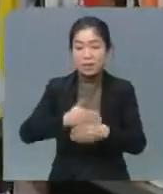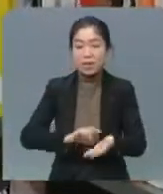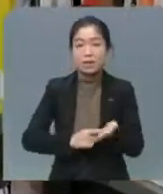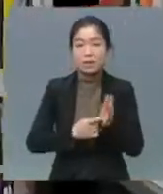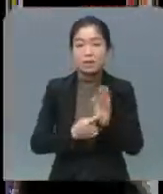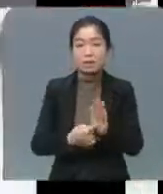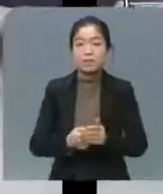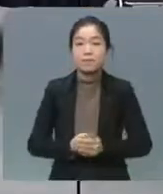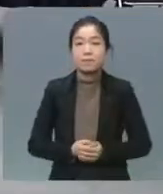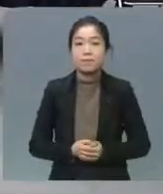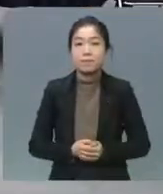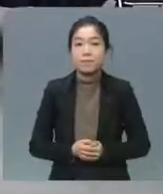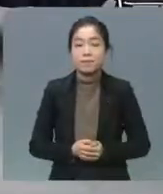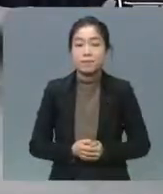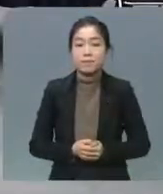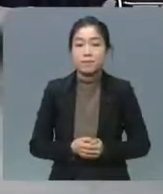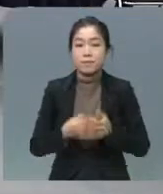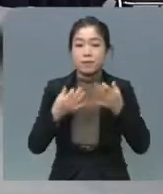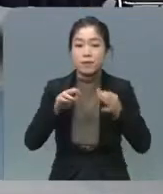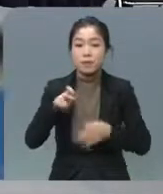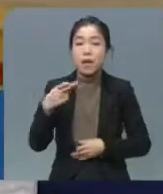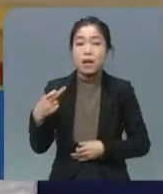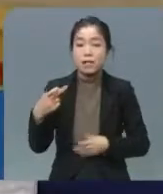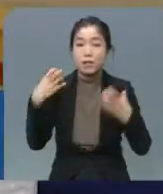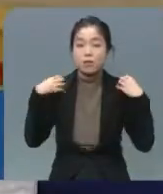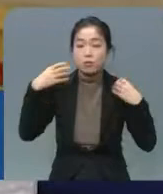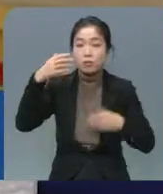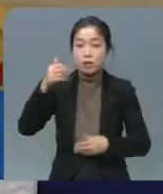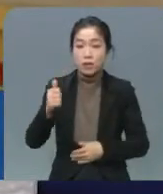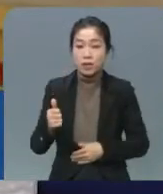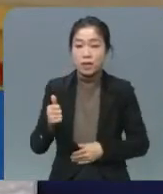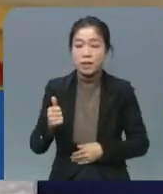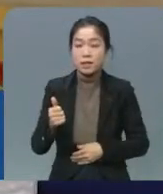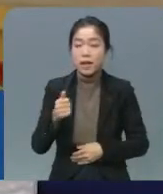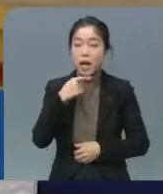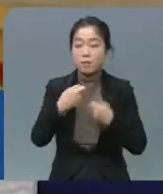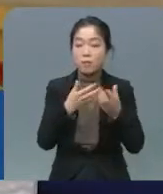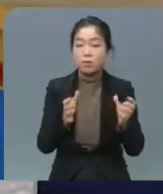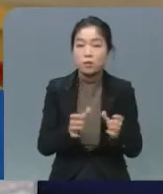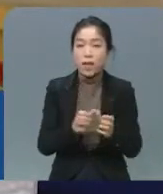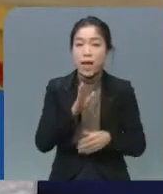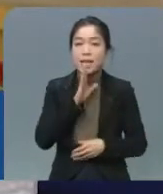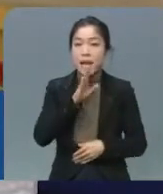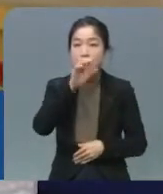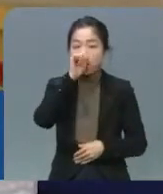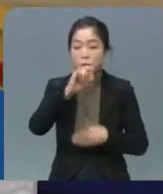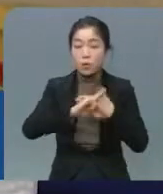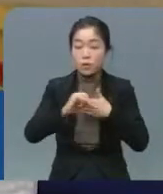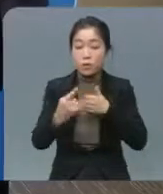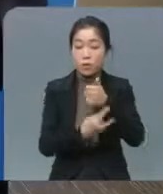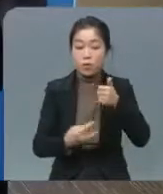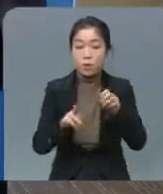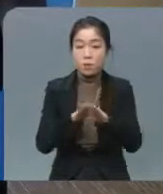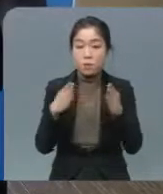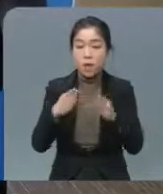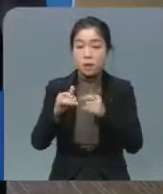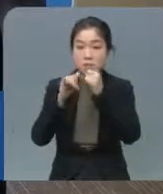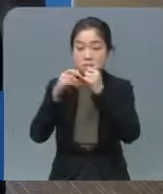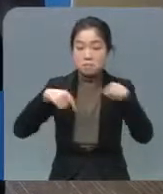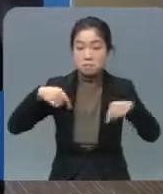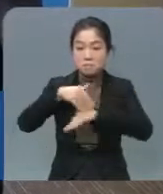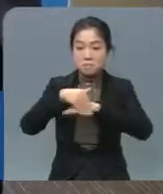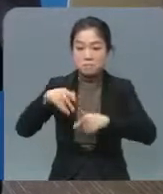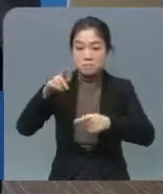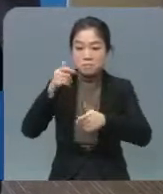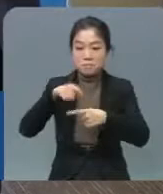밝혔습니다. 김삼호 광주 광산구청장이 더불어민주당 참 좋은 지방정보위원회가 개최한 우수정책